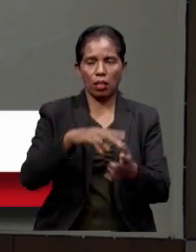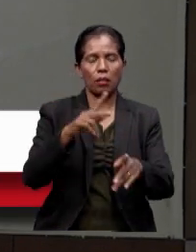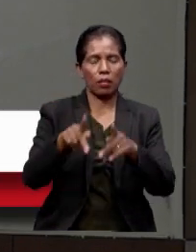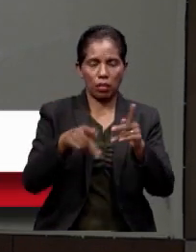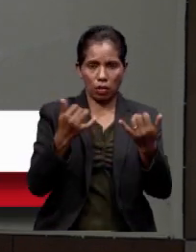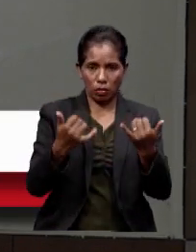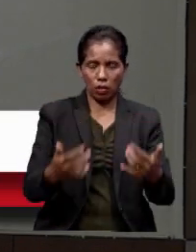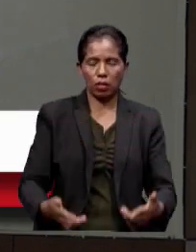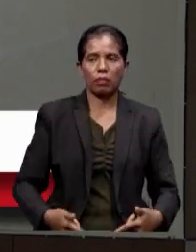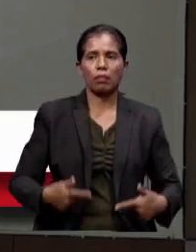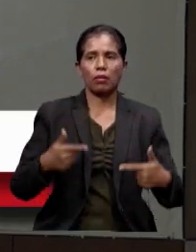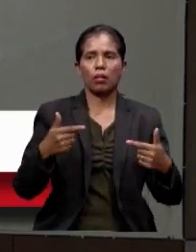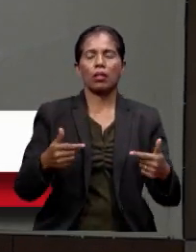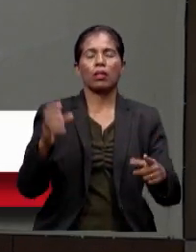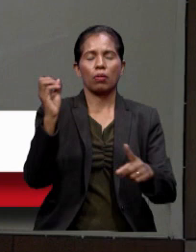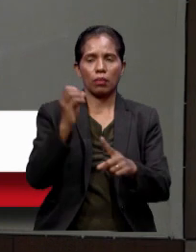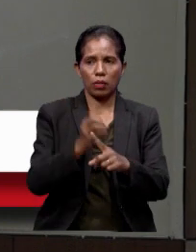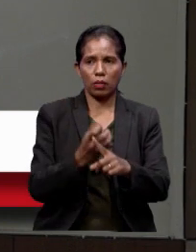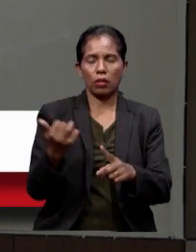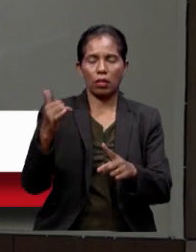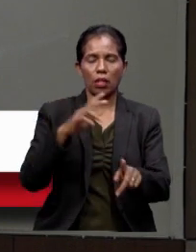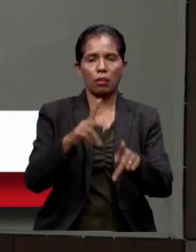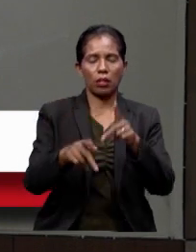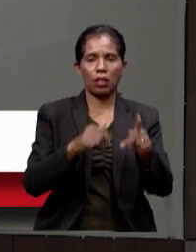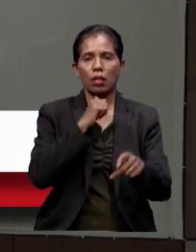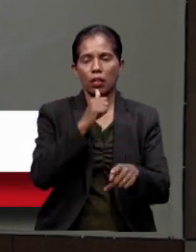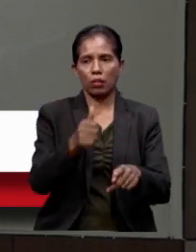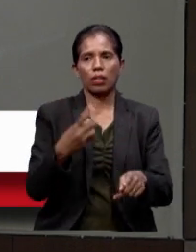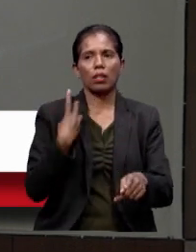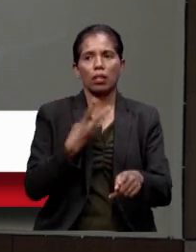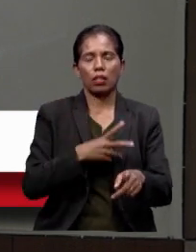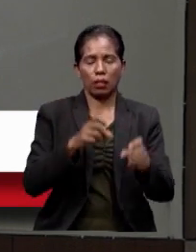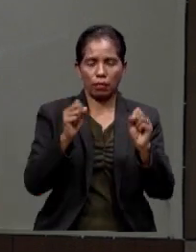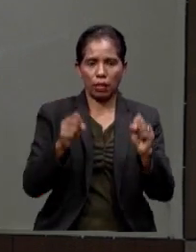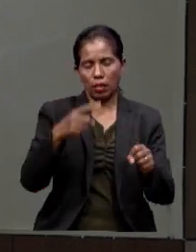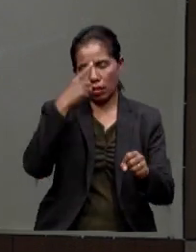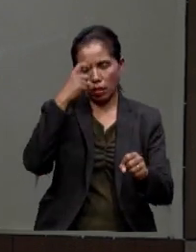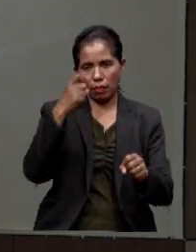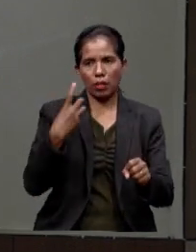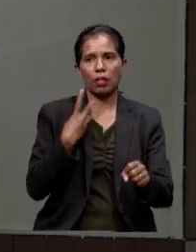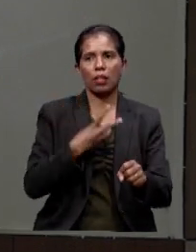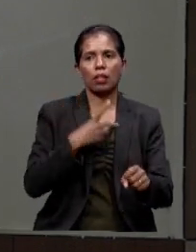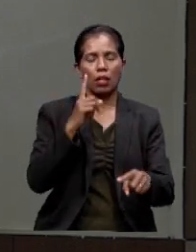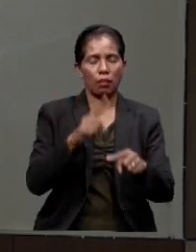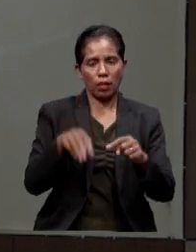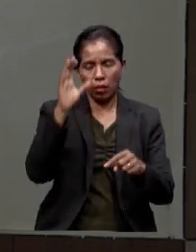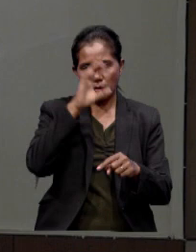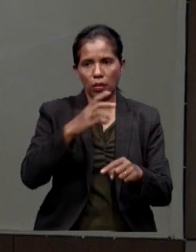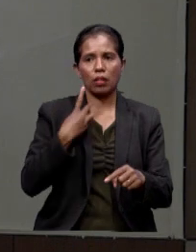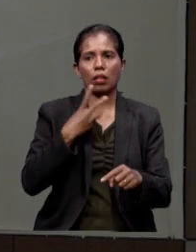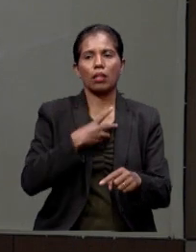moris, oportunista sira, traidor sira, bele, tamasab italabel buquetene maluco,